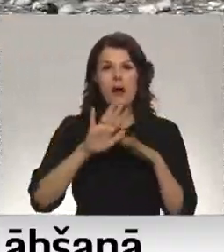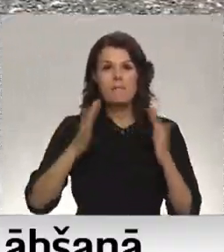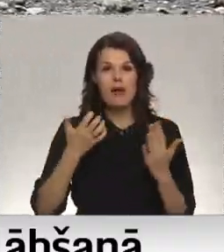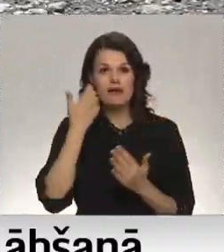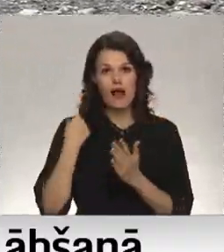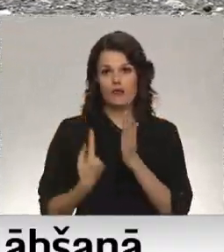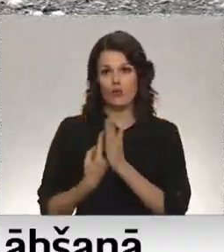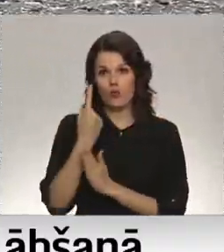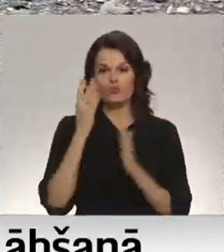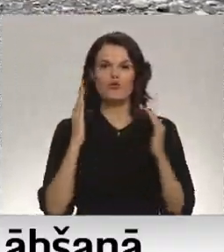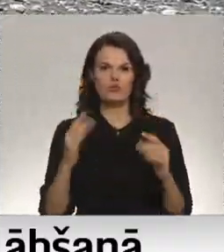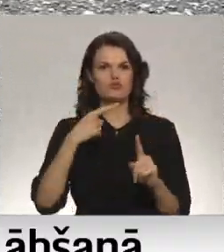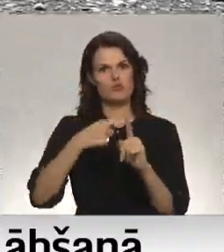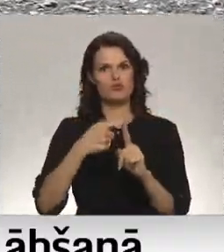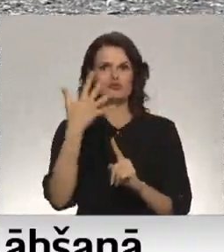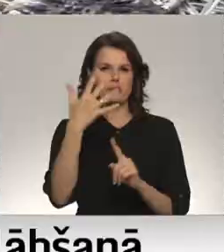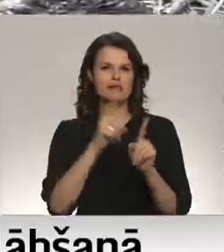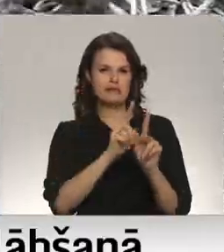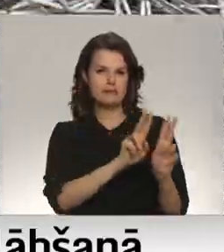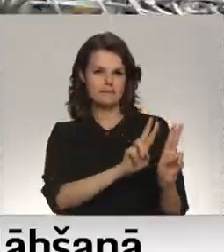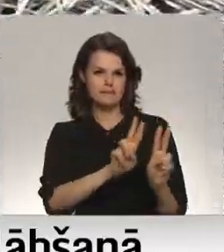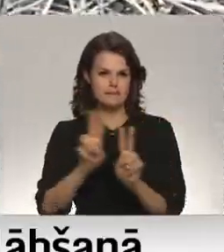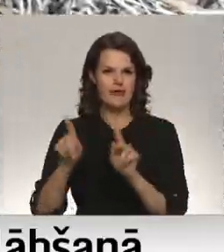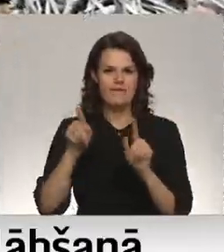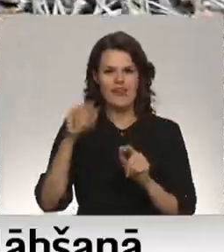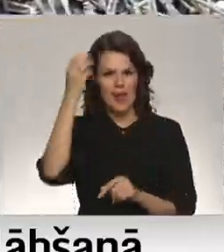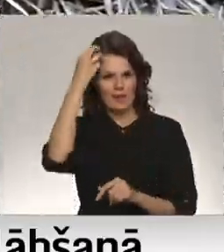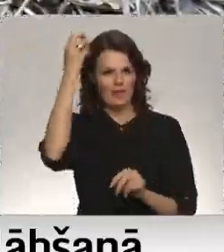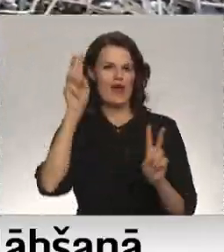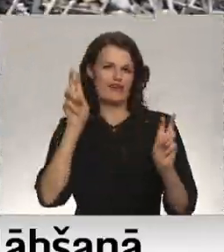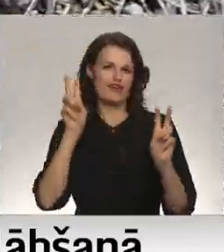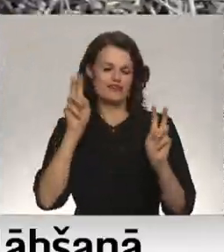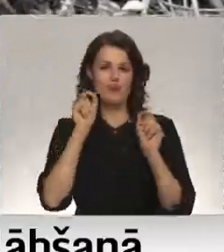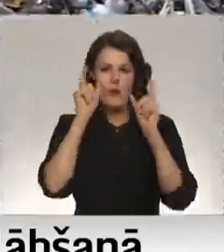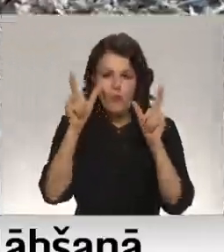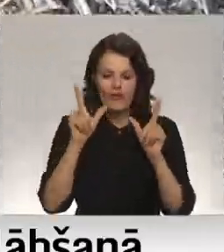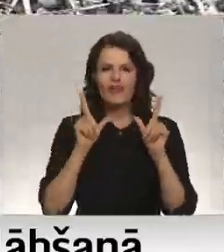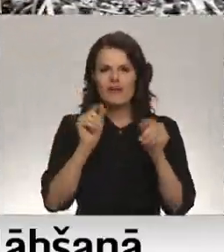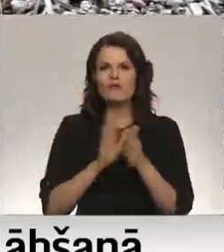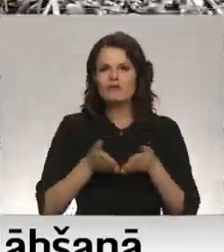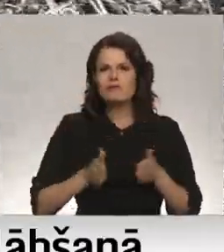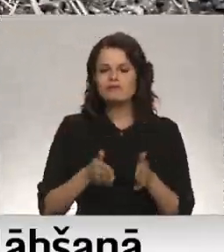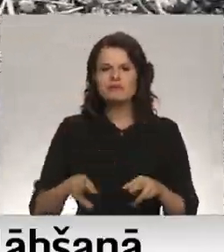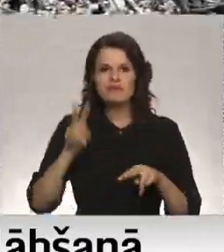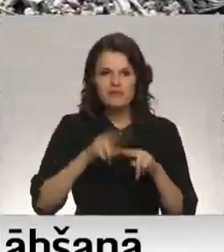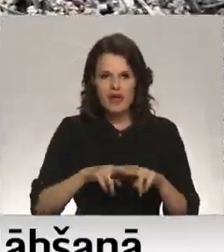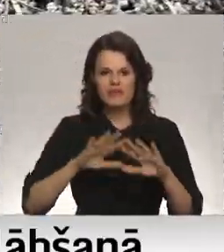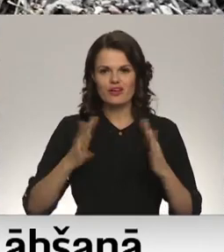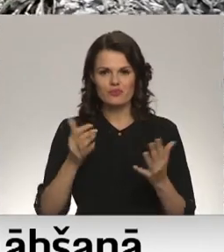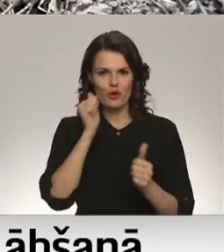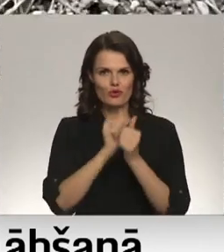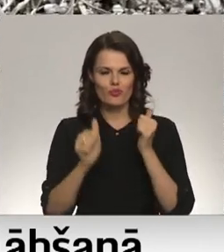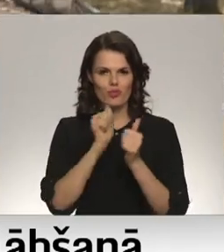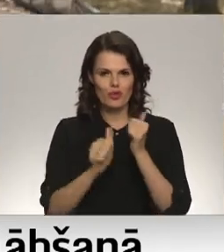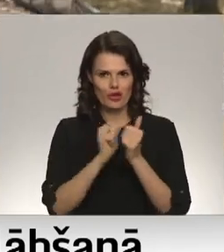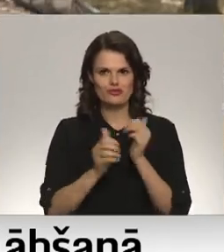temperatūra stabili turēsies ap plus 5 grādiem, prinči modīsies un dosies uz nārsta vietām. Taču tās nereti šķērso cilvēku